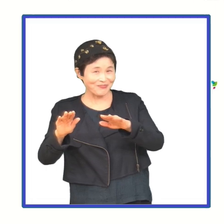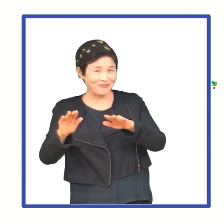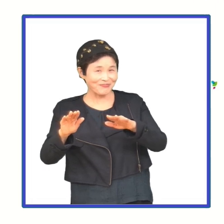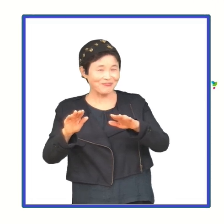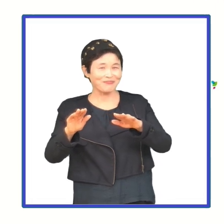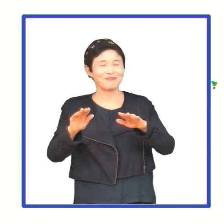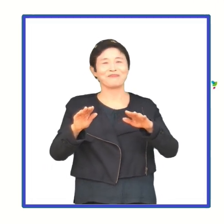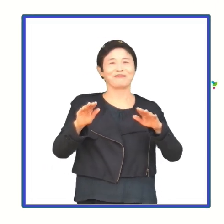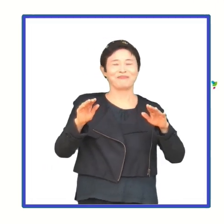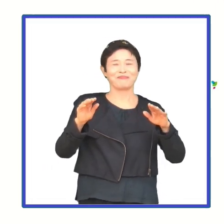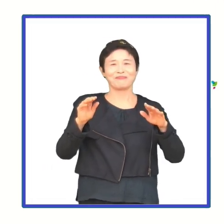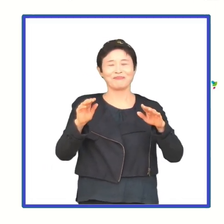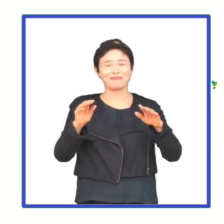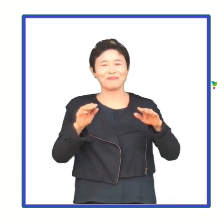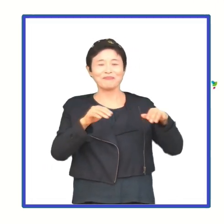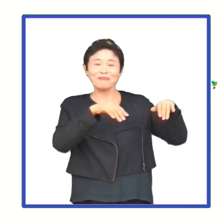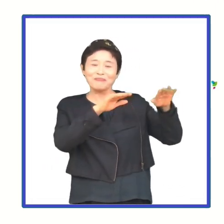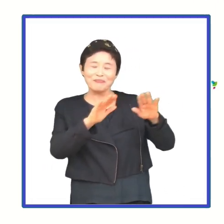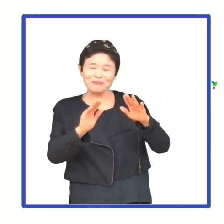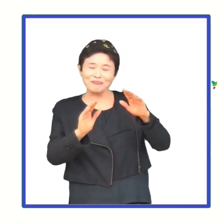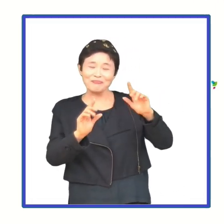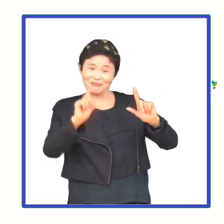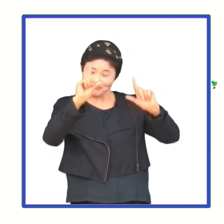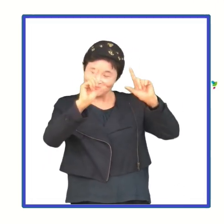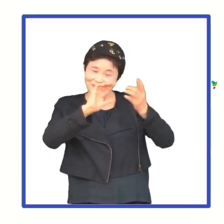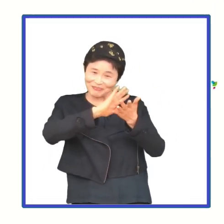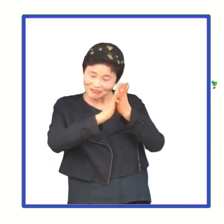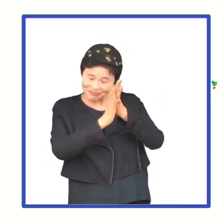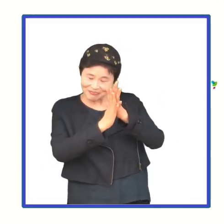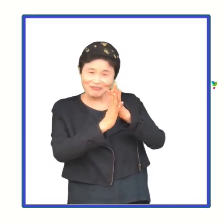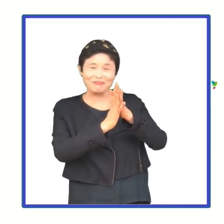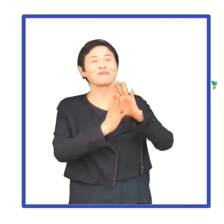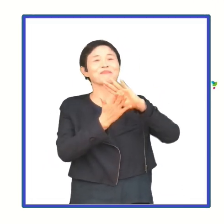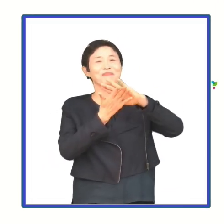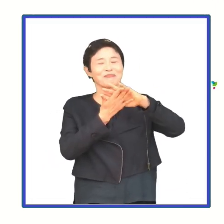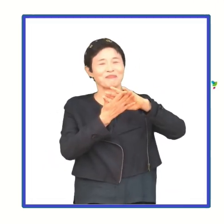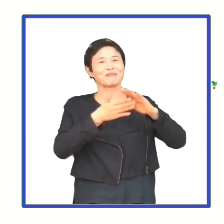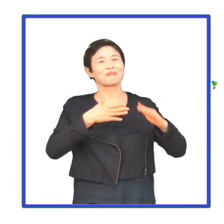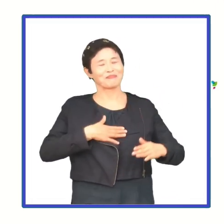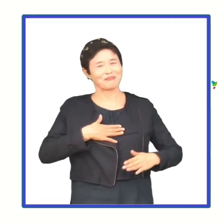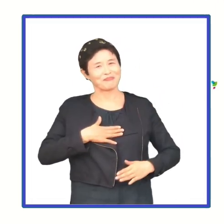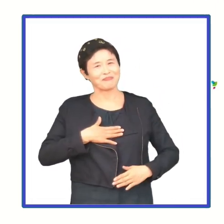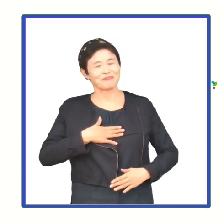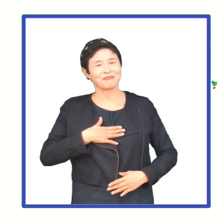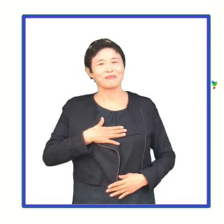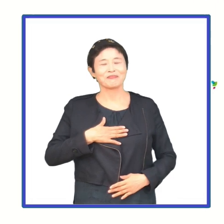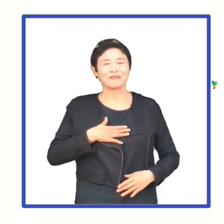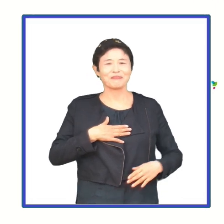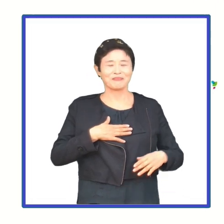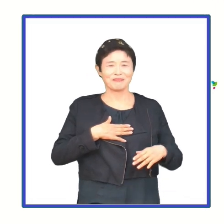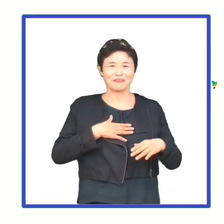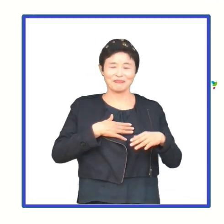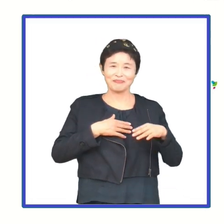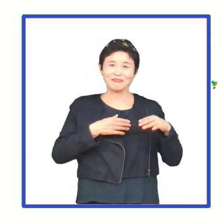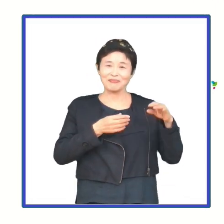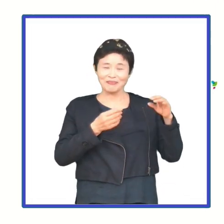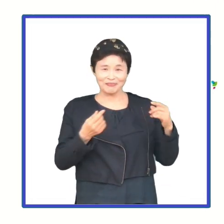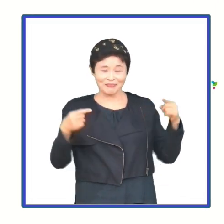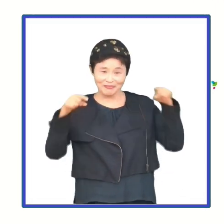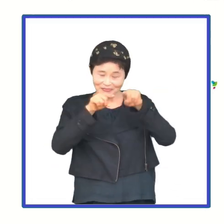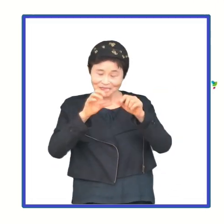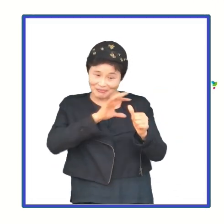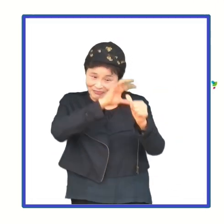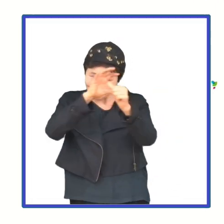숲을 가보았으니까 다음에는 한번 바다로 가볼까요? 다음 시간에는 바다와 기후변화에 대해 알아보는